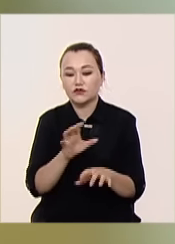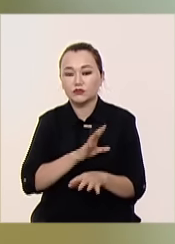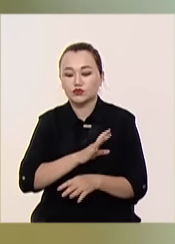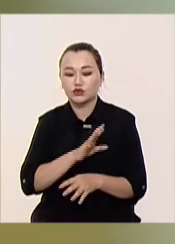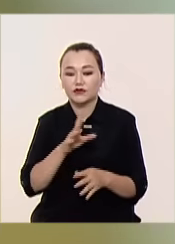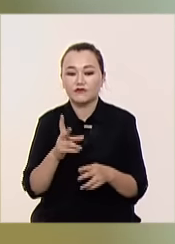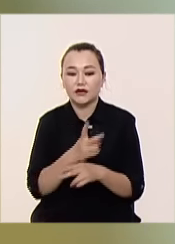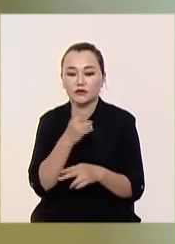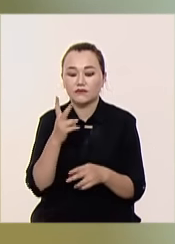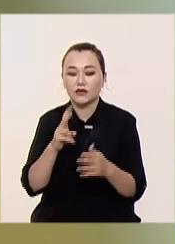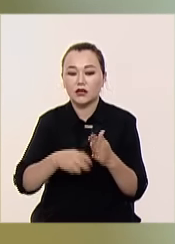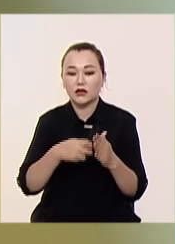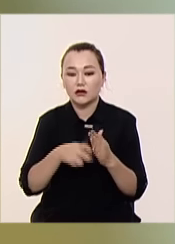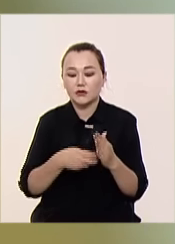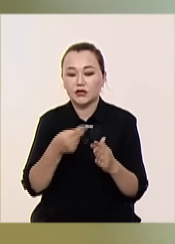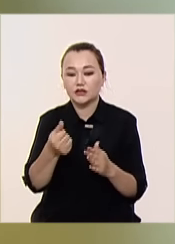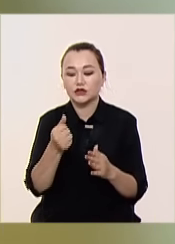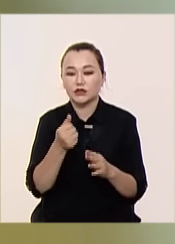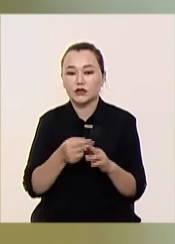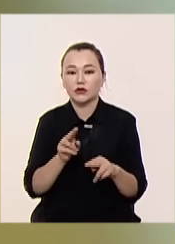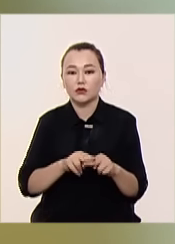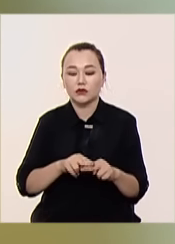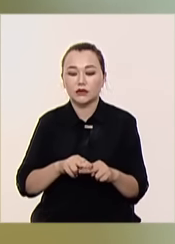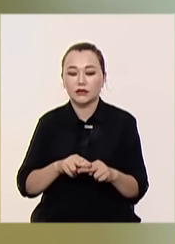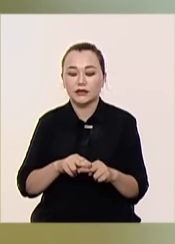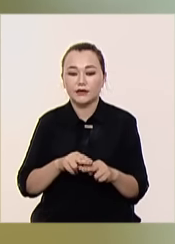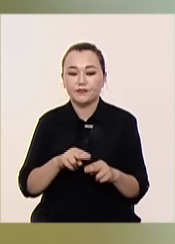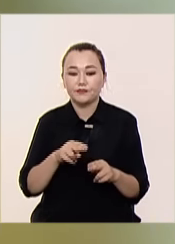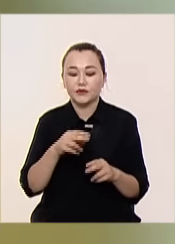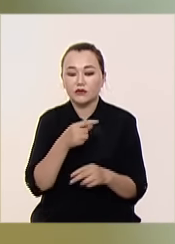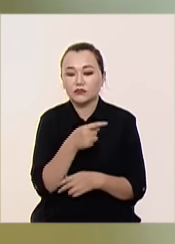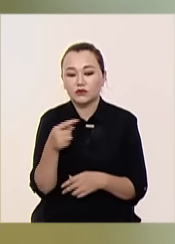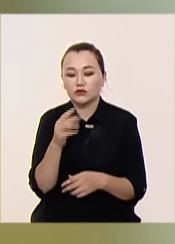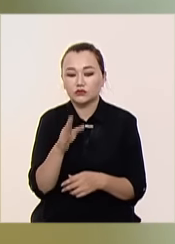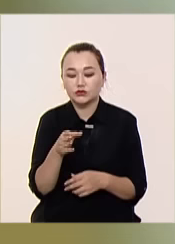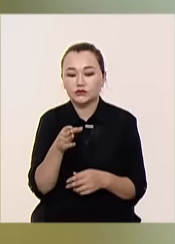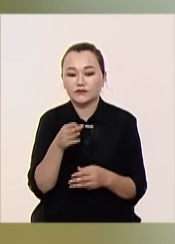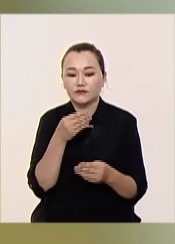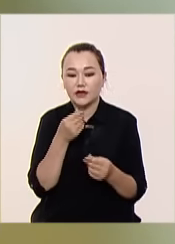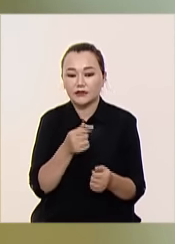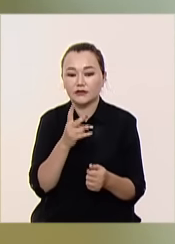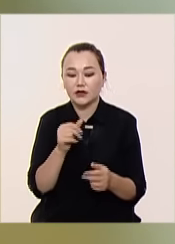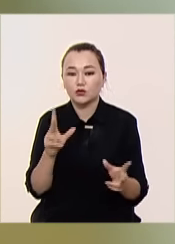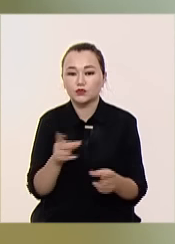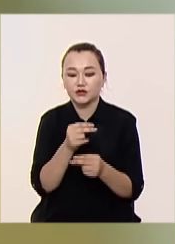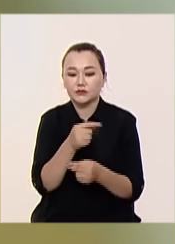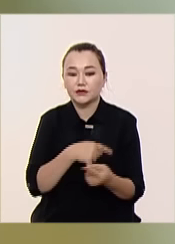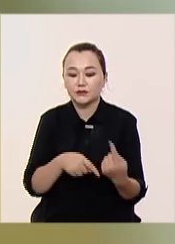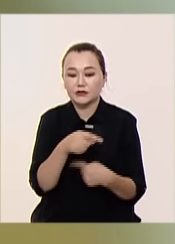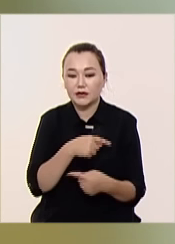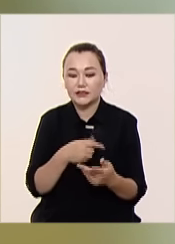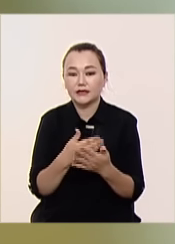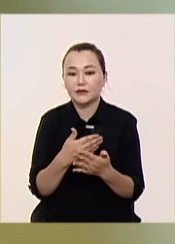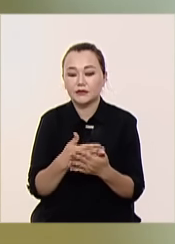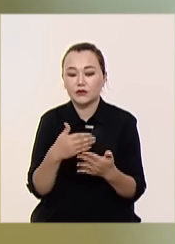применение двойного налогообложения, которое негативно скажется на успешных предпринимателях. Ну, во-первых, в